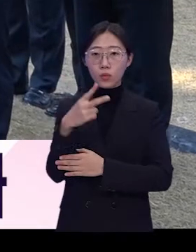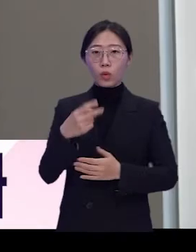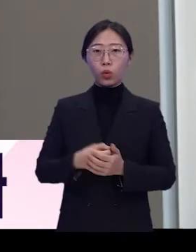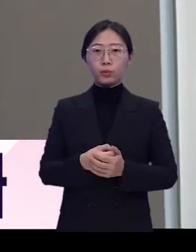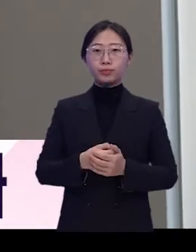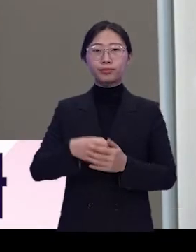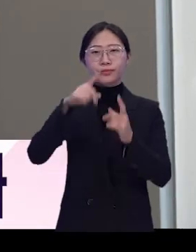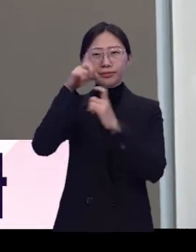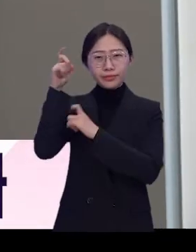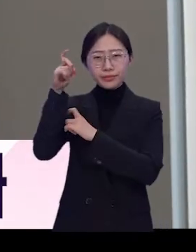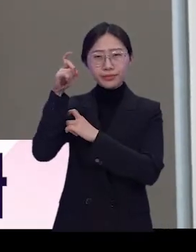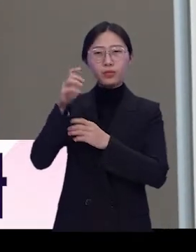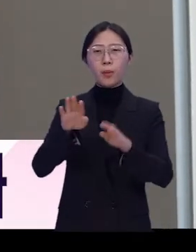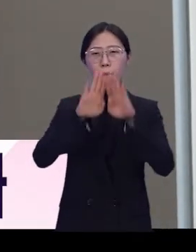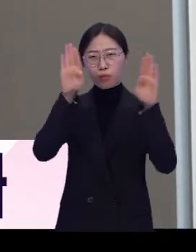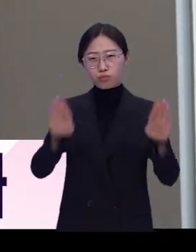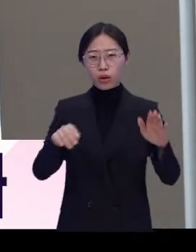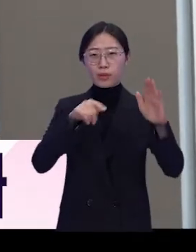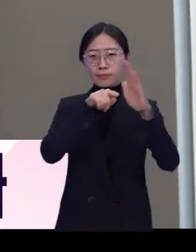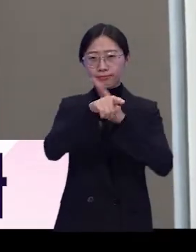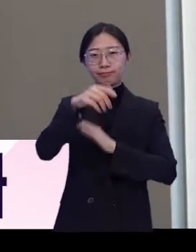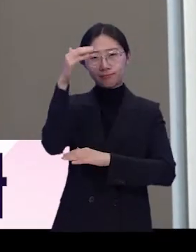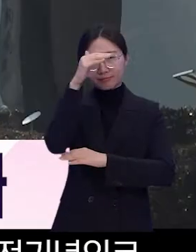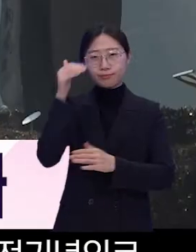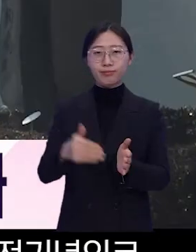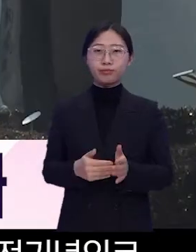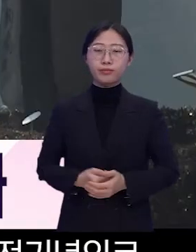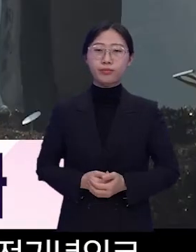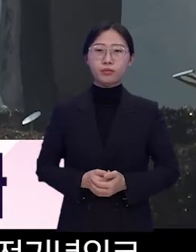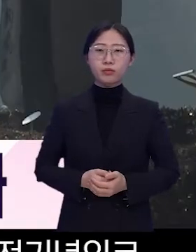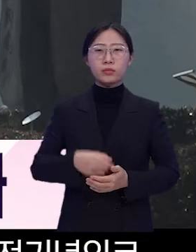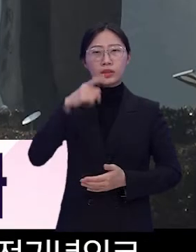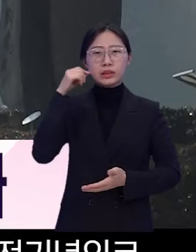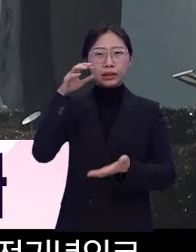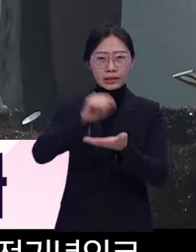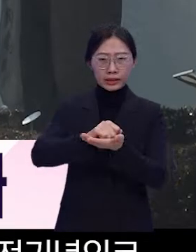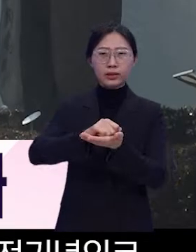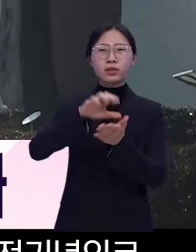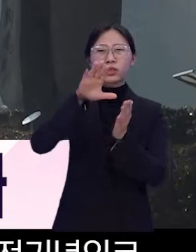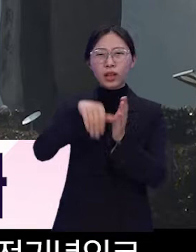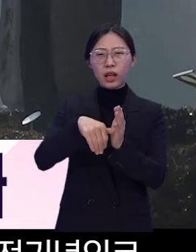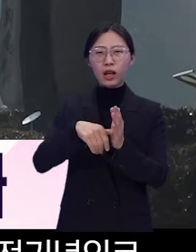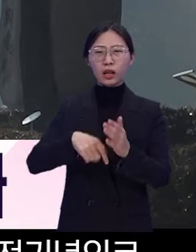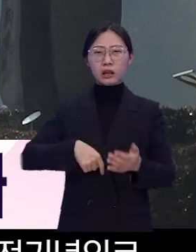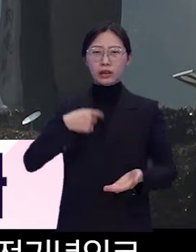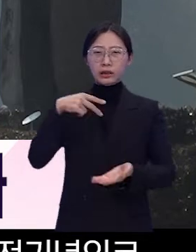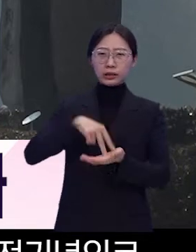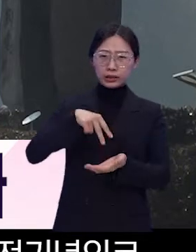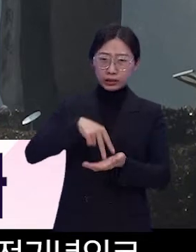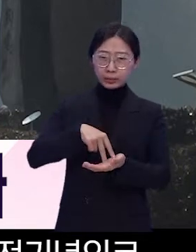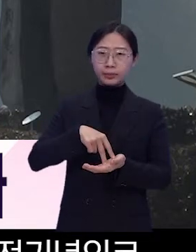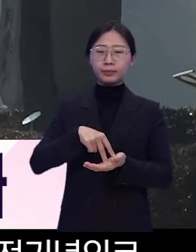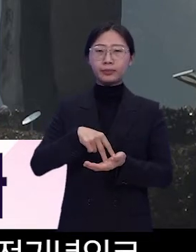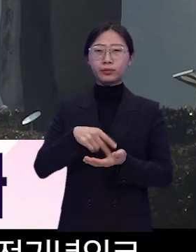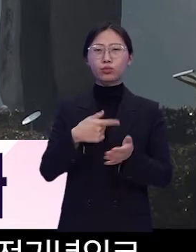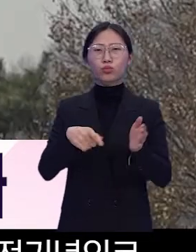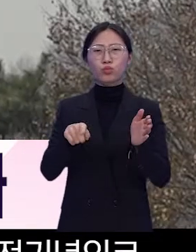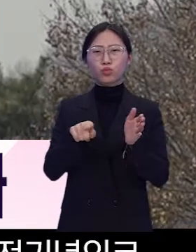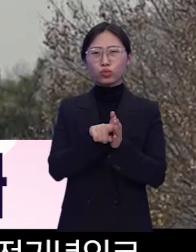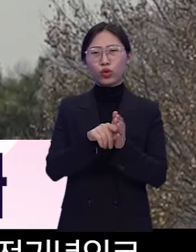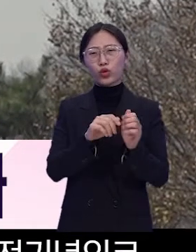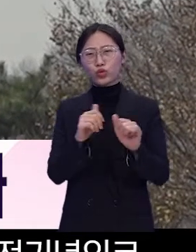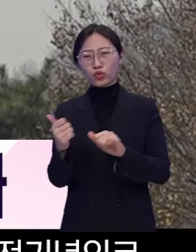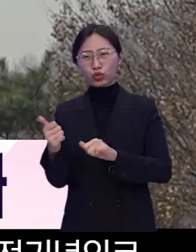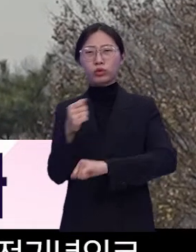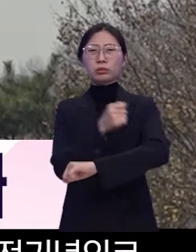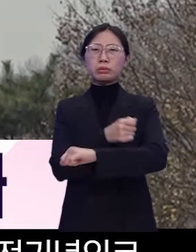참배하고 유관순열사 기념관을 관람했습니다. 순국선열의 날은 일제강점기 국권 회복을 위해 희생한